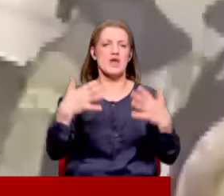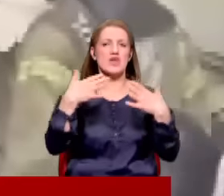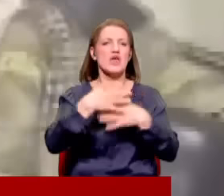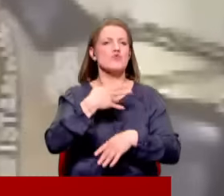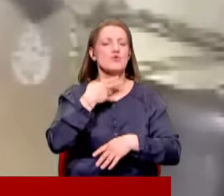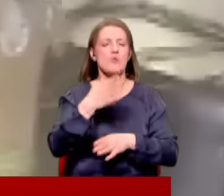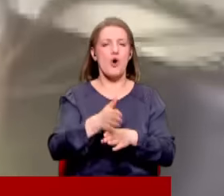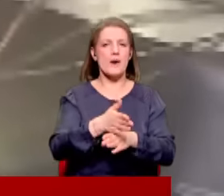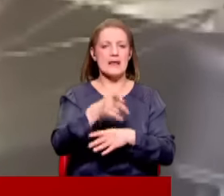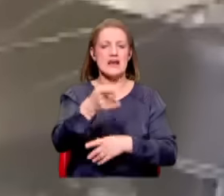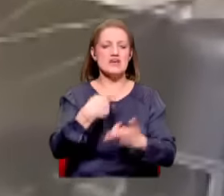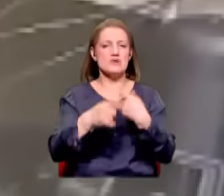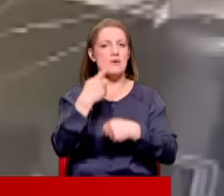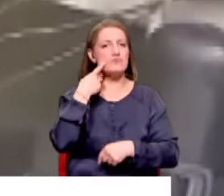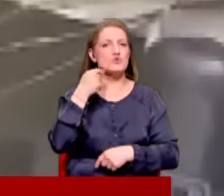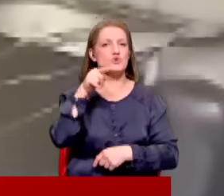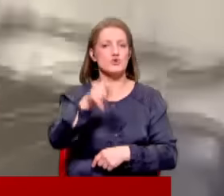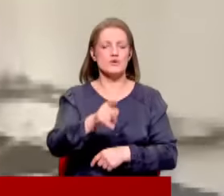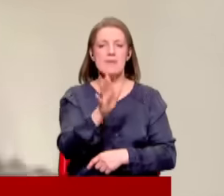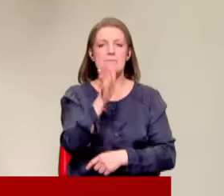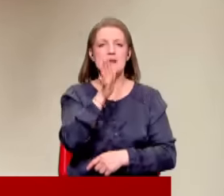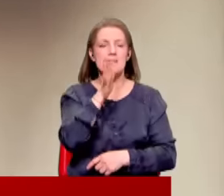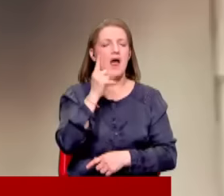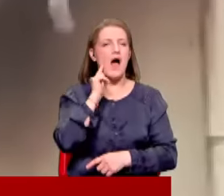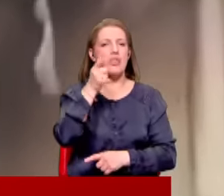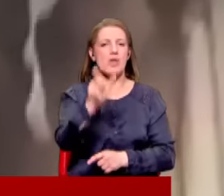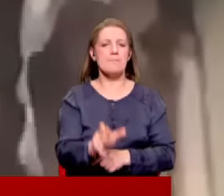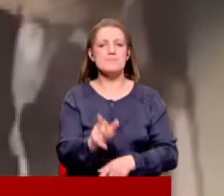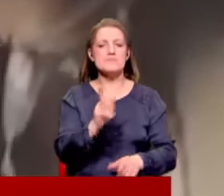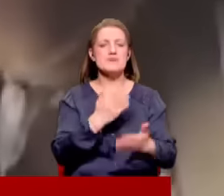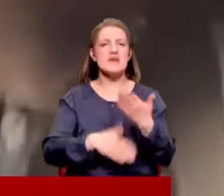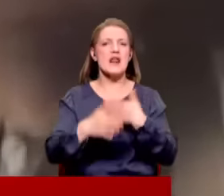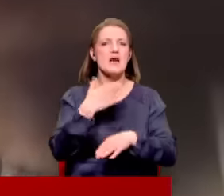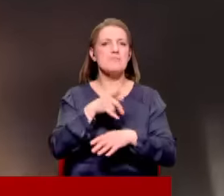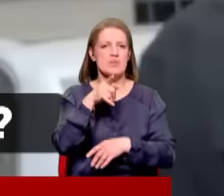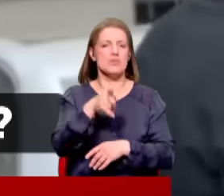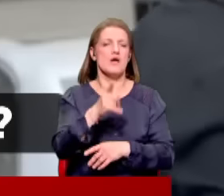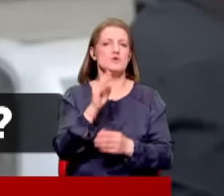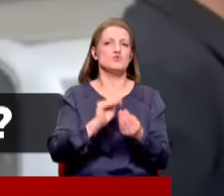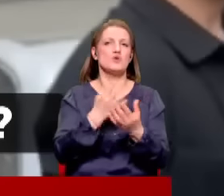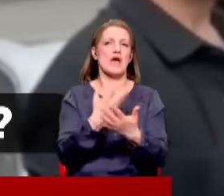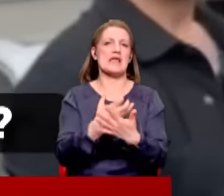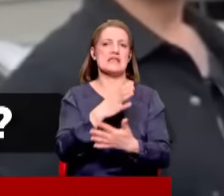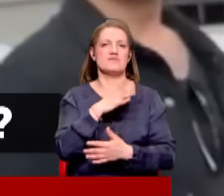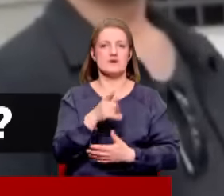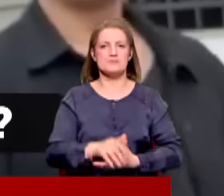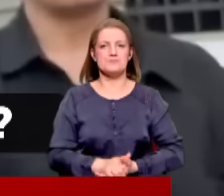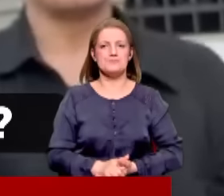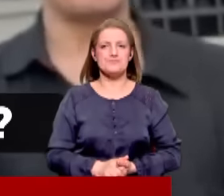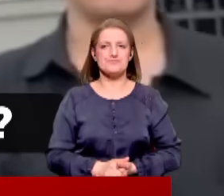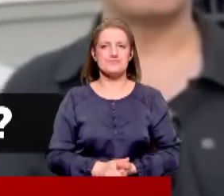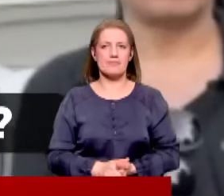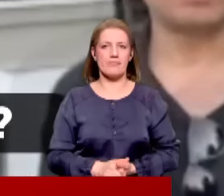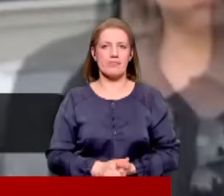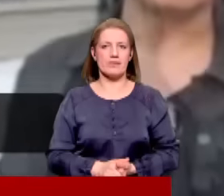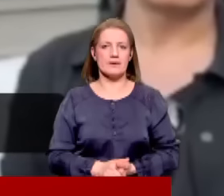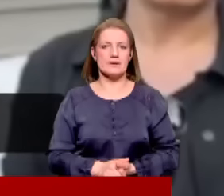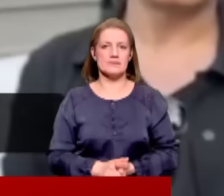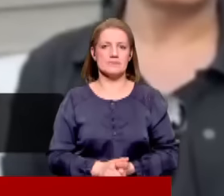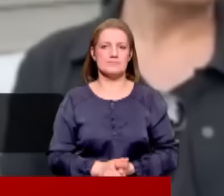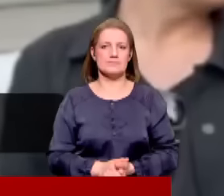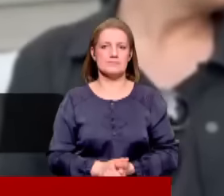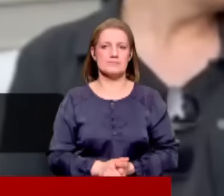kulübü ortaklarının ve işletme müdürünün kasten yaralamadan suç kayıtlarının olduğu belirlendi. Yakalanarak ifadesini kullanmışsınız. Kaçtılar mı?